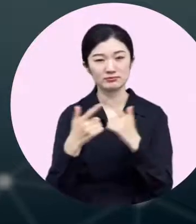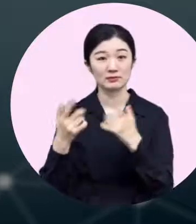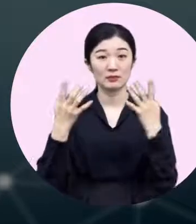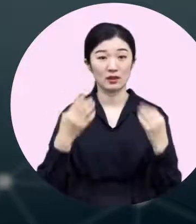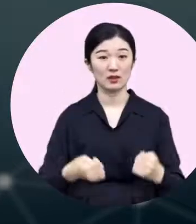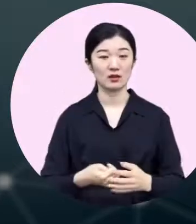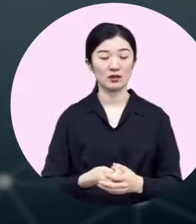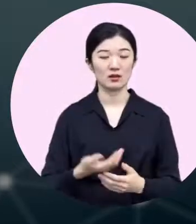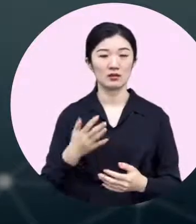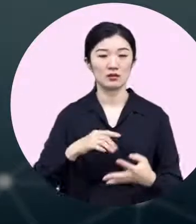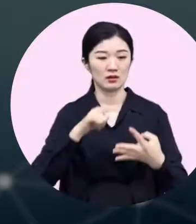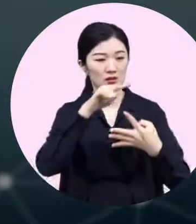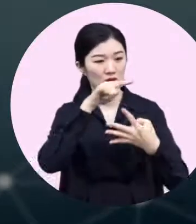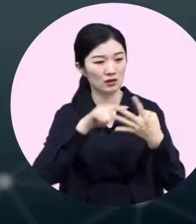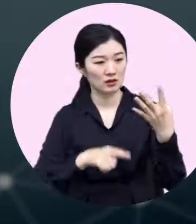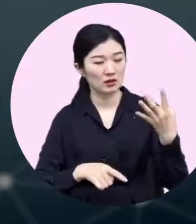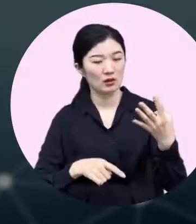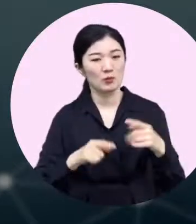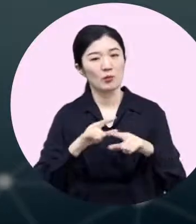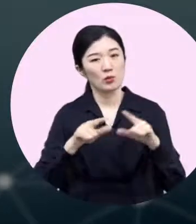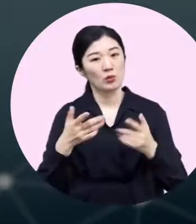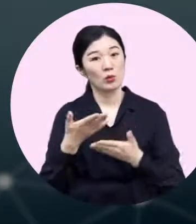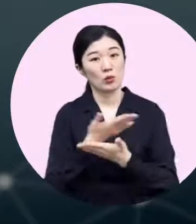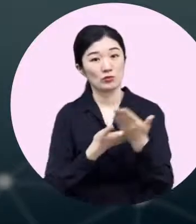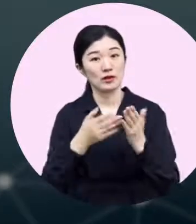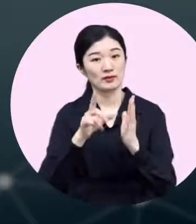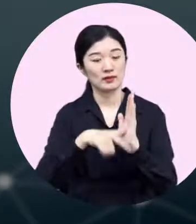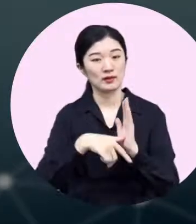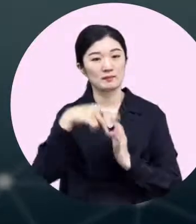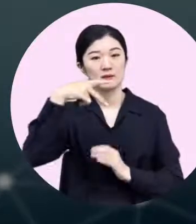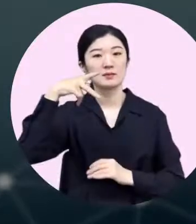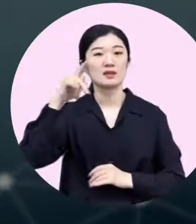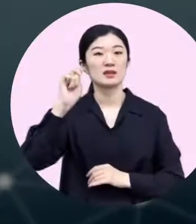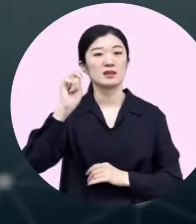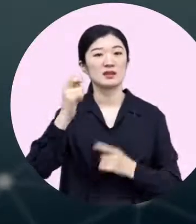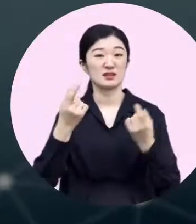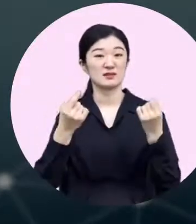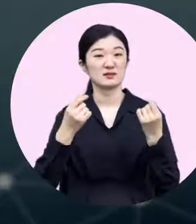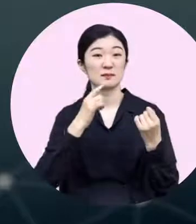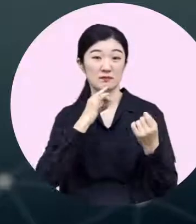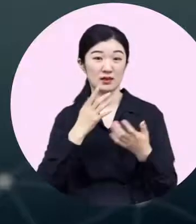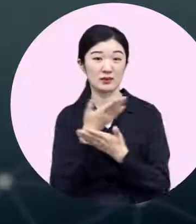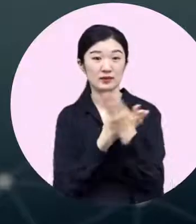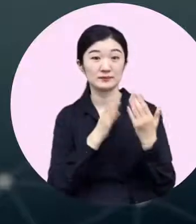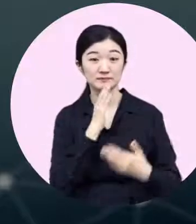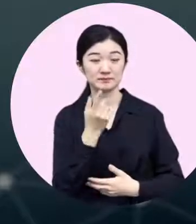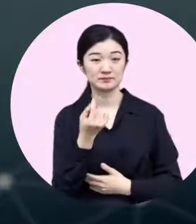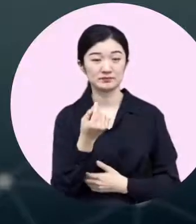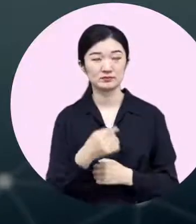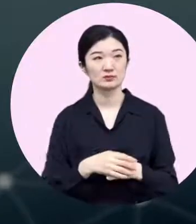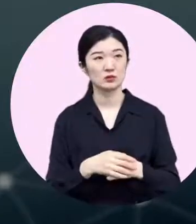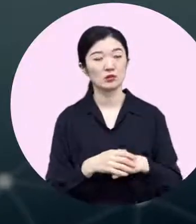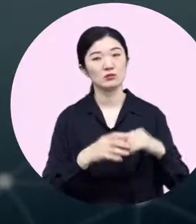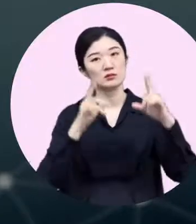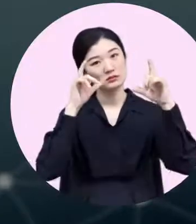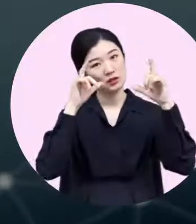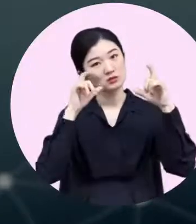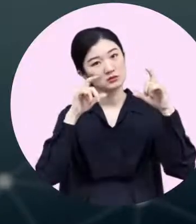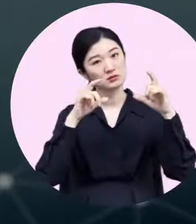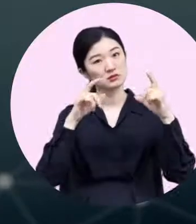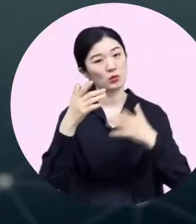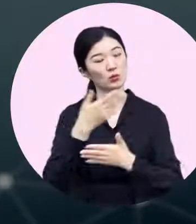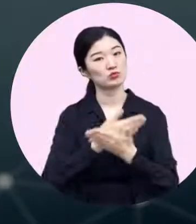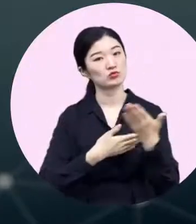있죠. 근데 이게 여러분들이 보통 공유할 화면이 이제 PPT 같은 이제 화면일 거란 말이에요. 그쵸? 뭐 사진 하나 정도